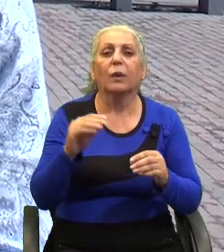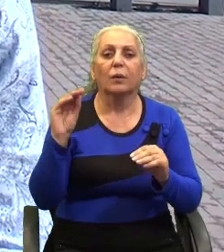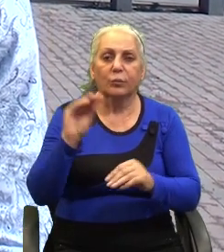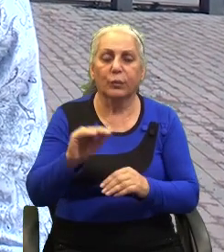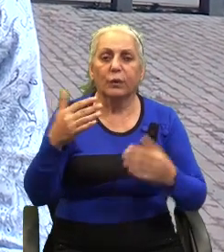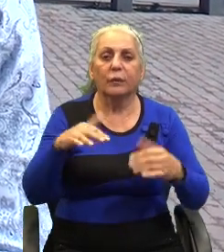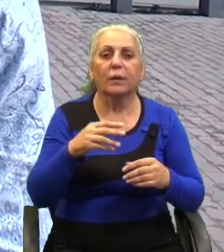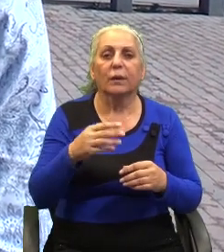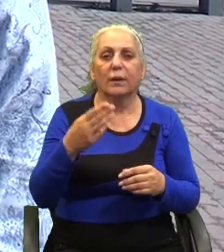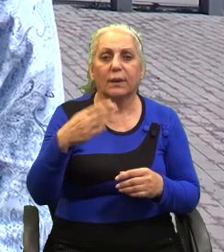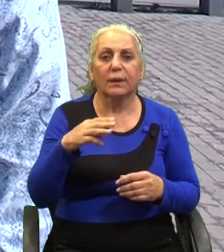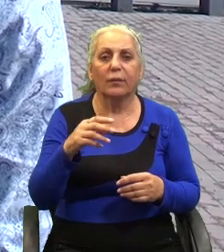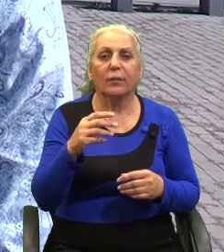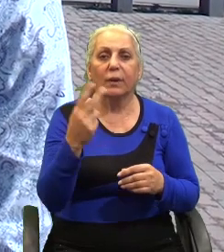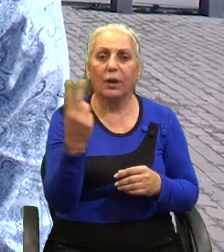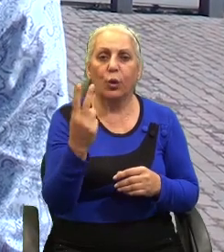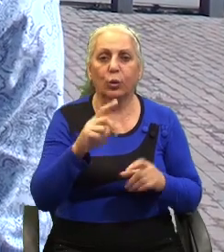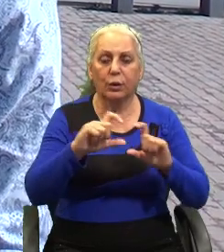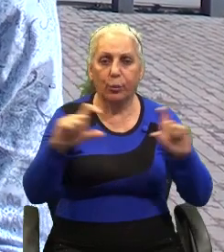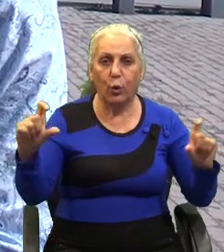թիվ երկրորդ դպրոցի